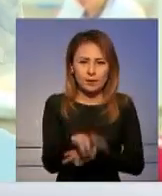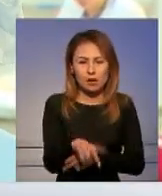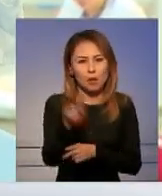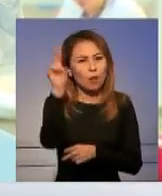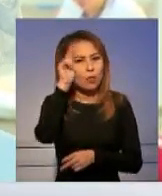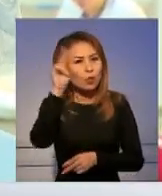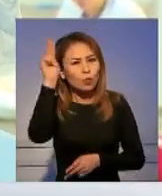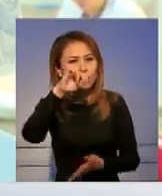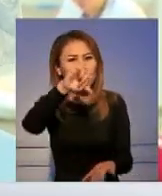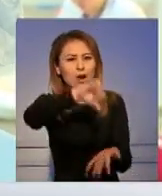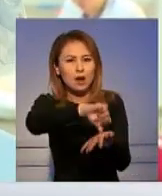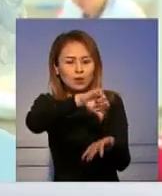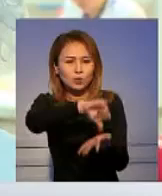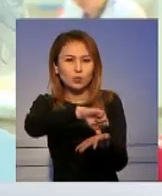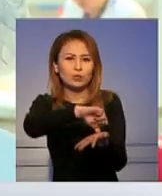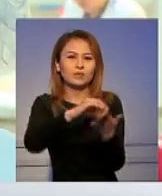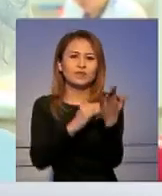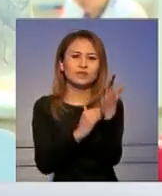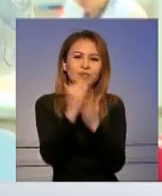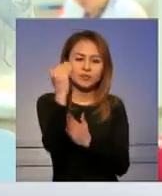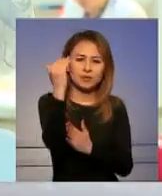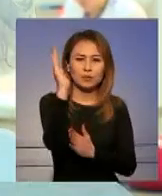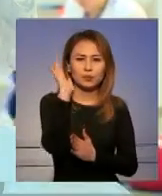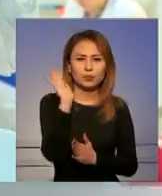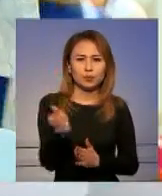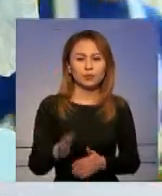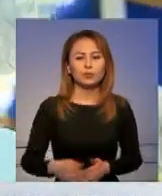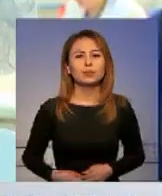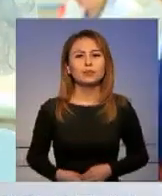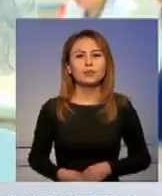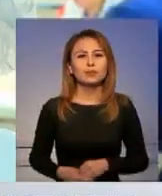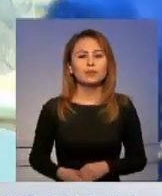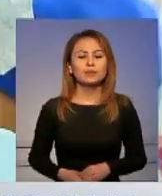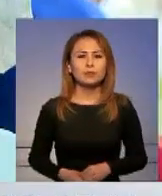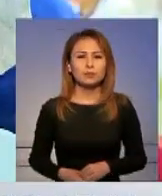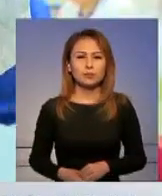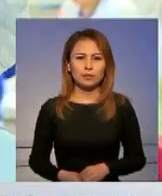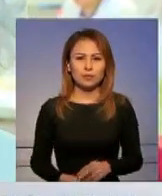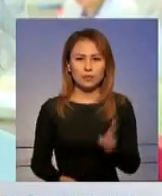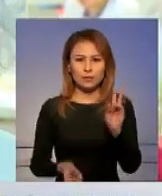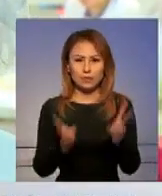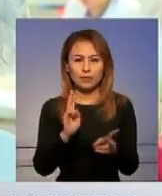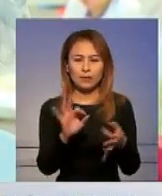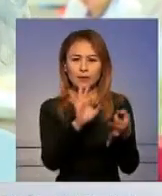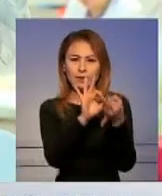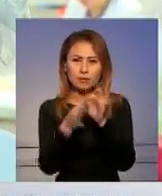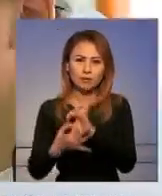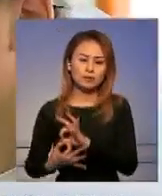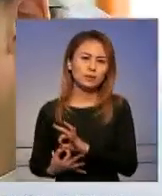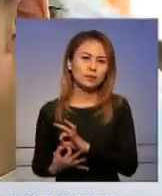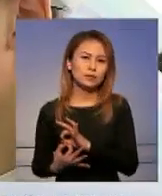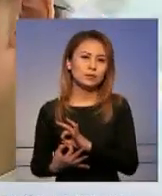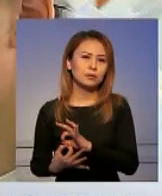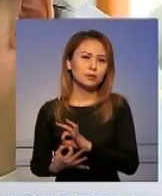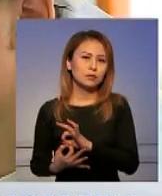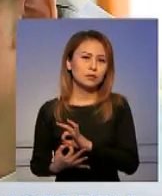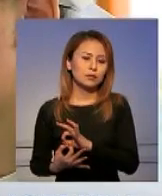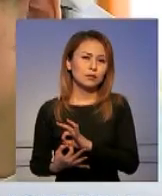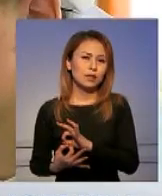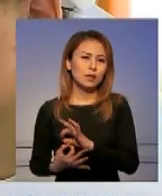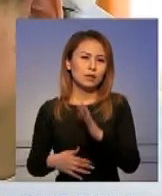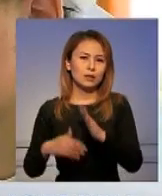оқушылардың, қатысушылардың деңгейі өте жоғары деп айта аламын. Жасаған жұмыстары жаңа талапқа сай келеді. Жиған